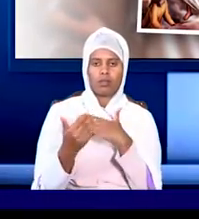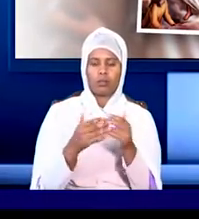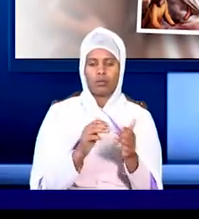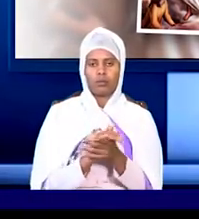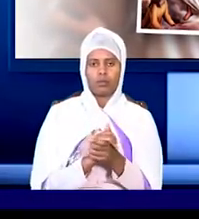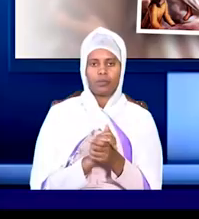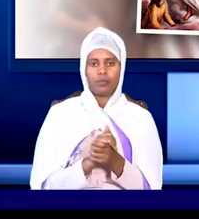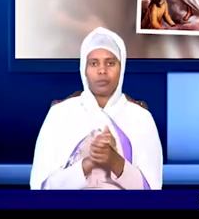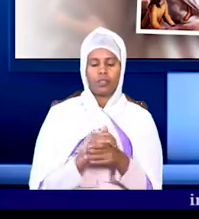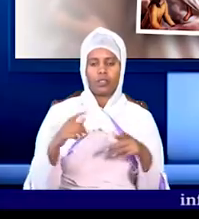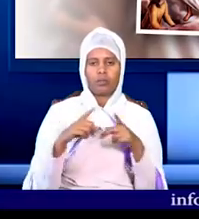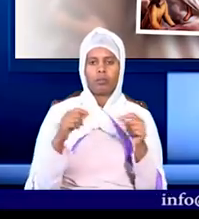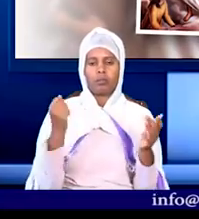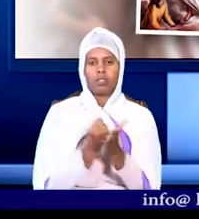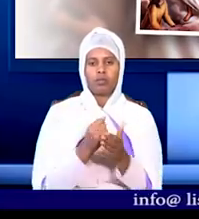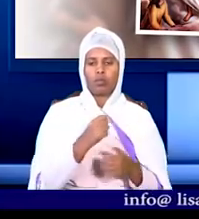ማሕተም መርገሞም እዩ